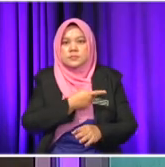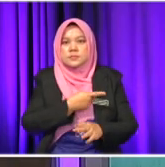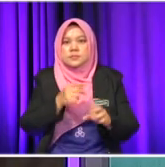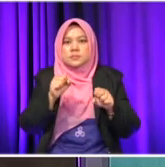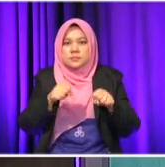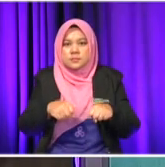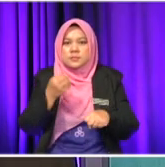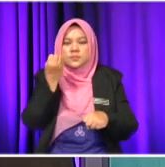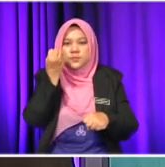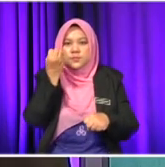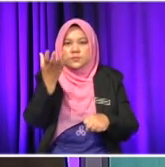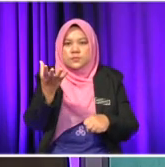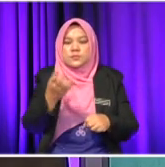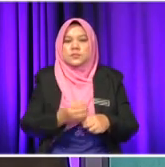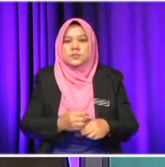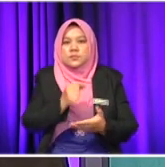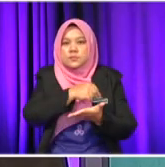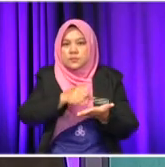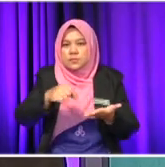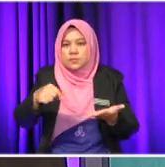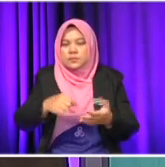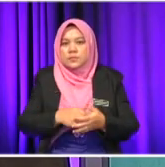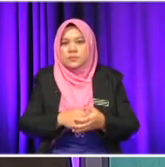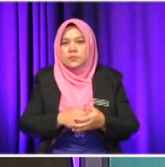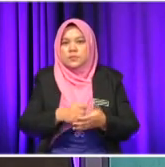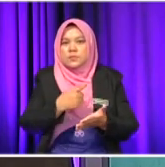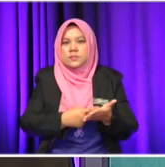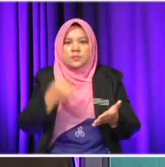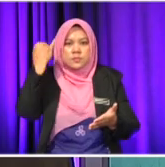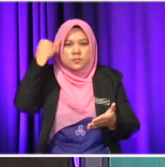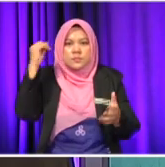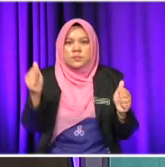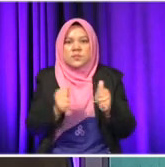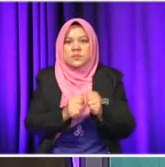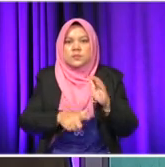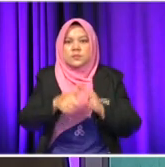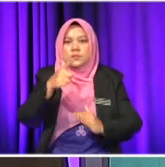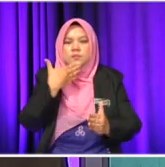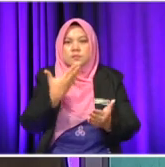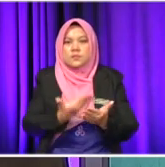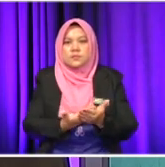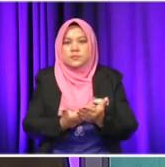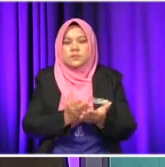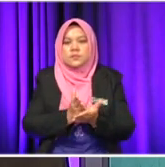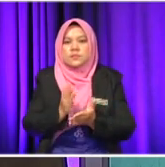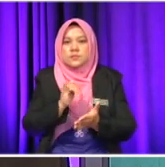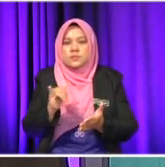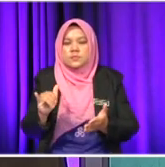beritahu dengan pemeriksa tentang apa ID kita dengan lebih baik oke seterusnya